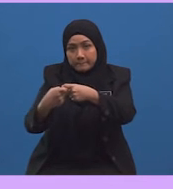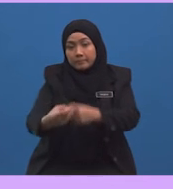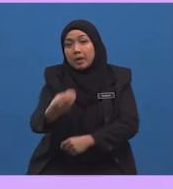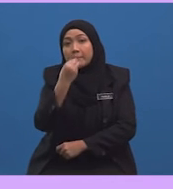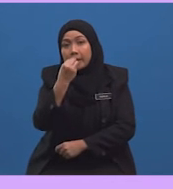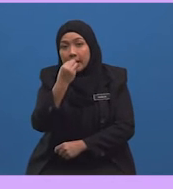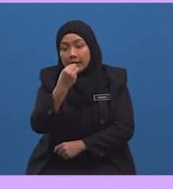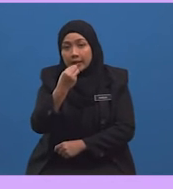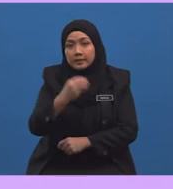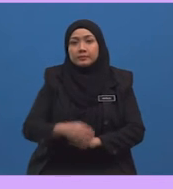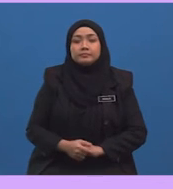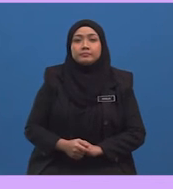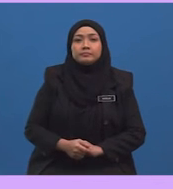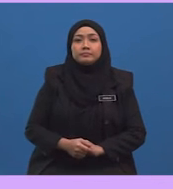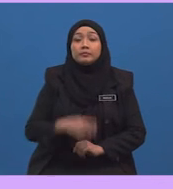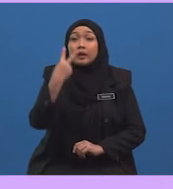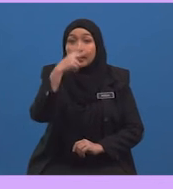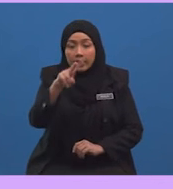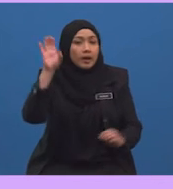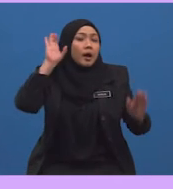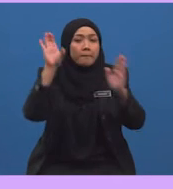Slide menunjukkan satu contoh serata makanan.